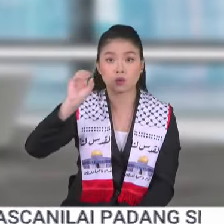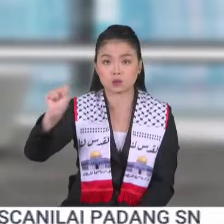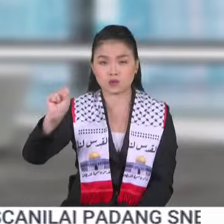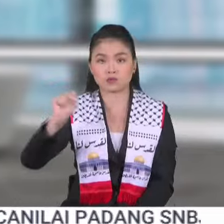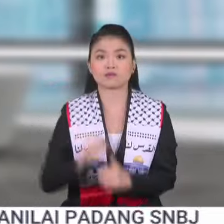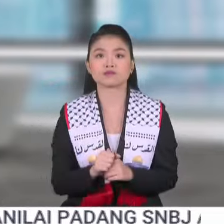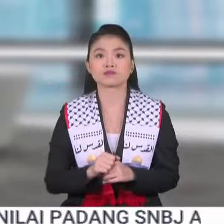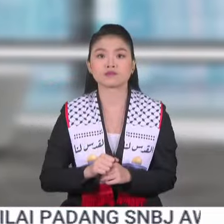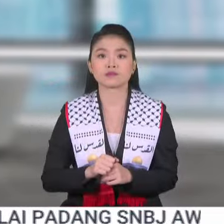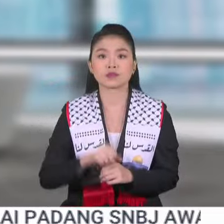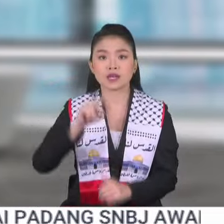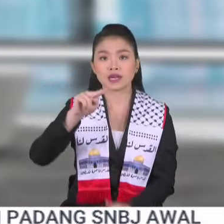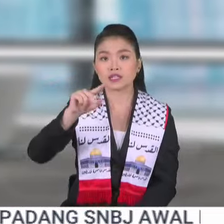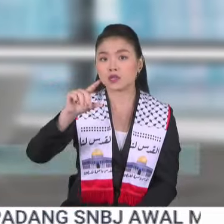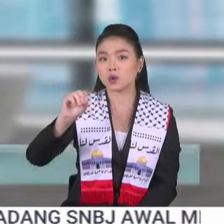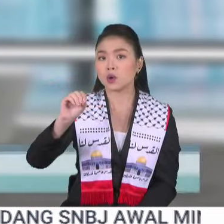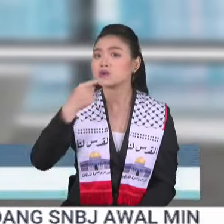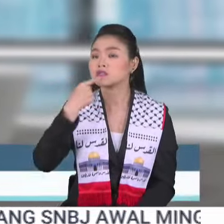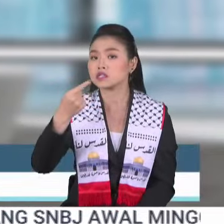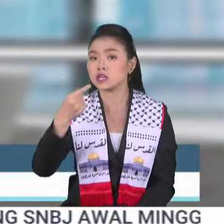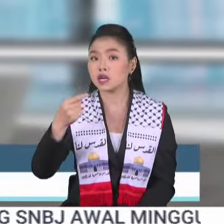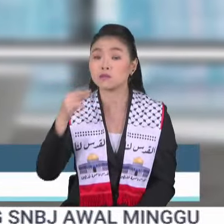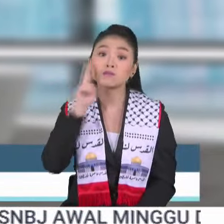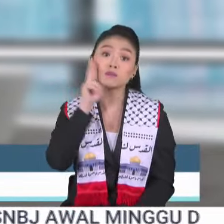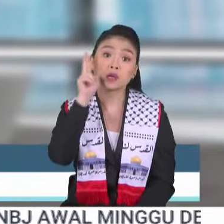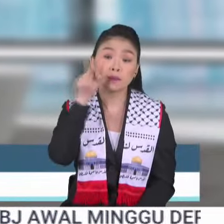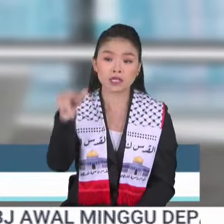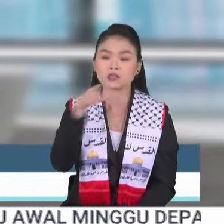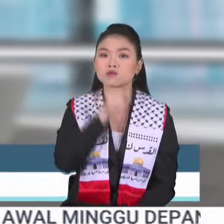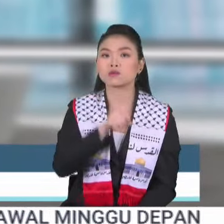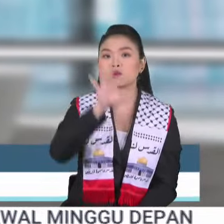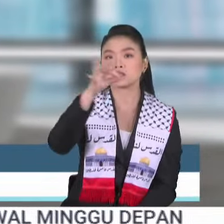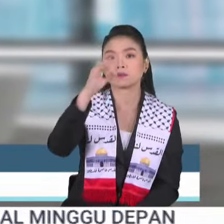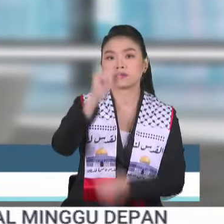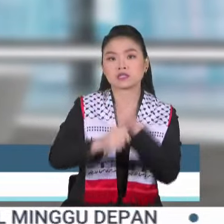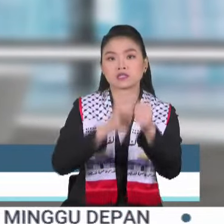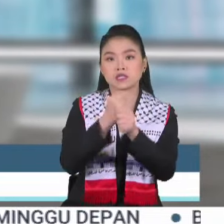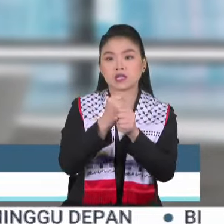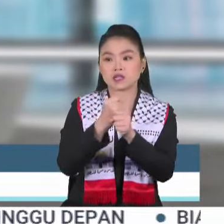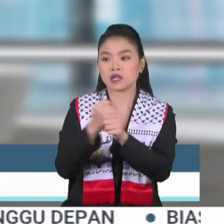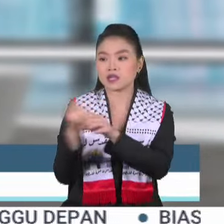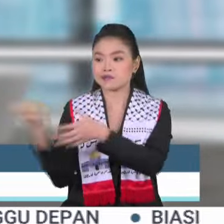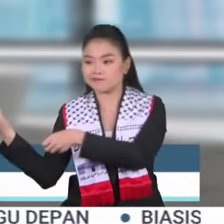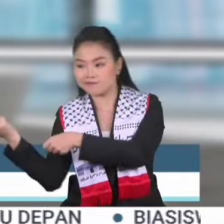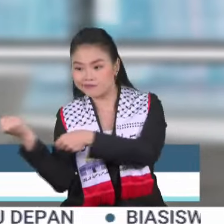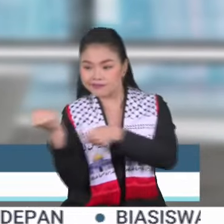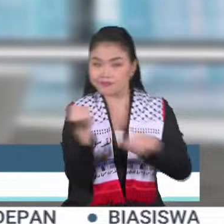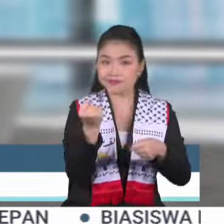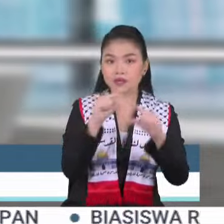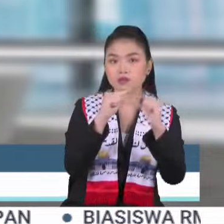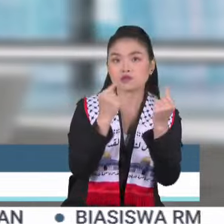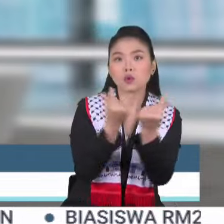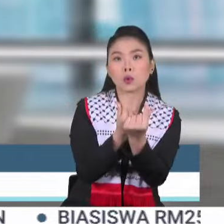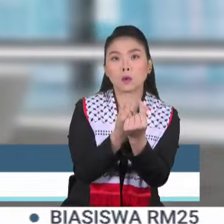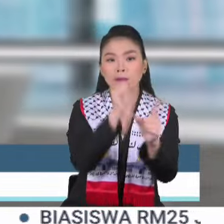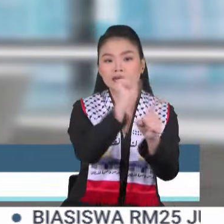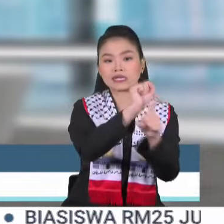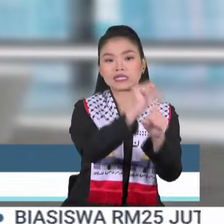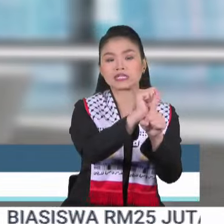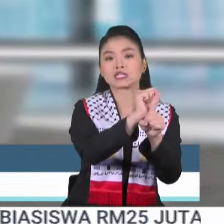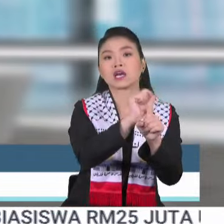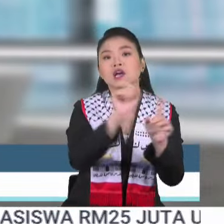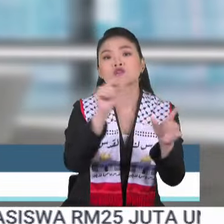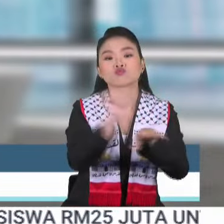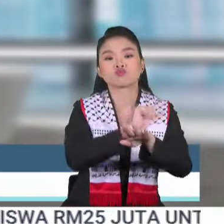Madani NGO, Datuk Zuraidi Rahim, mangsa remaja yang berusia 19 tahun itu dijerat oleh sindiket scammer melalui